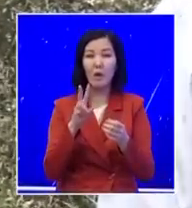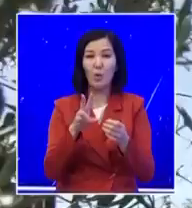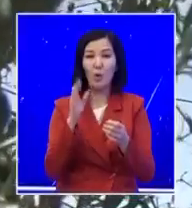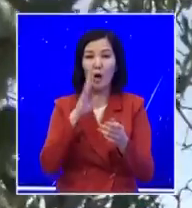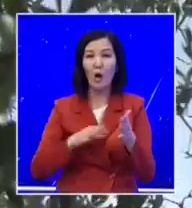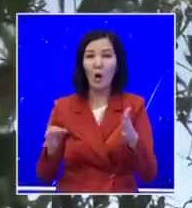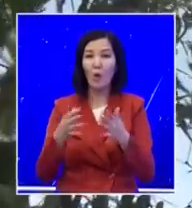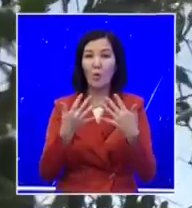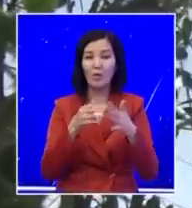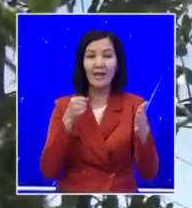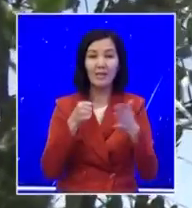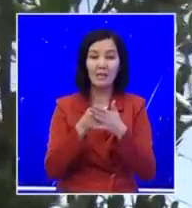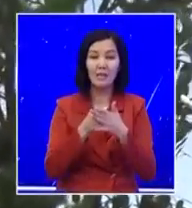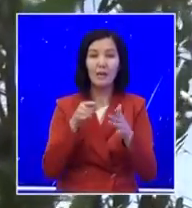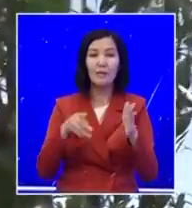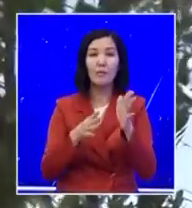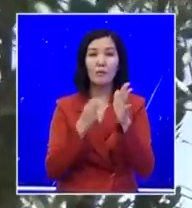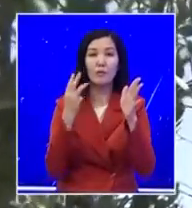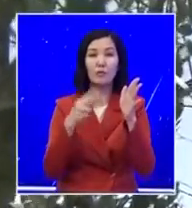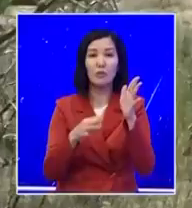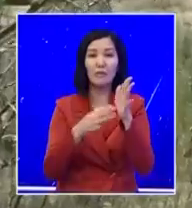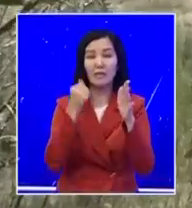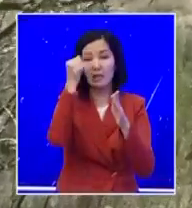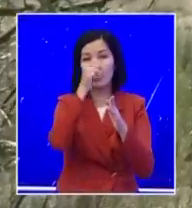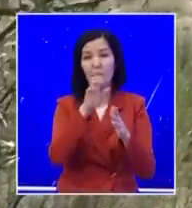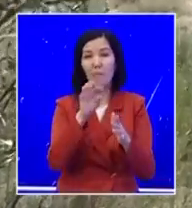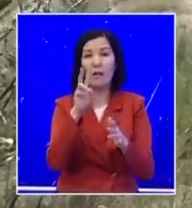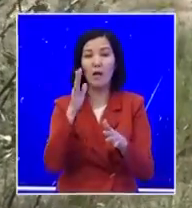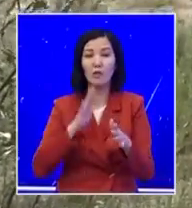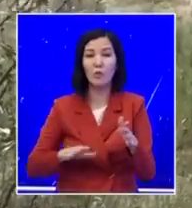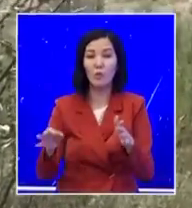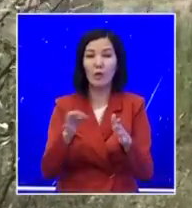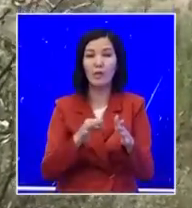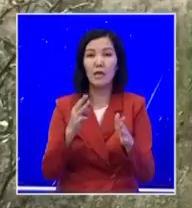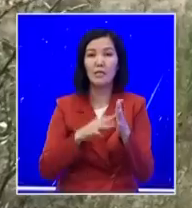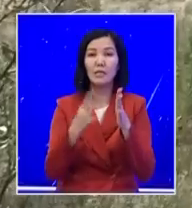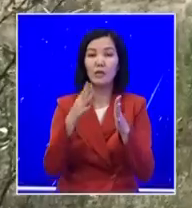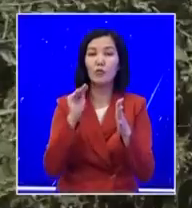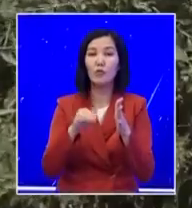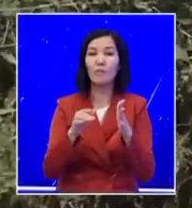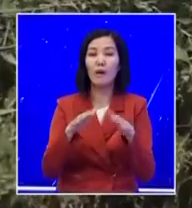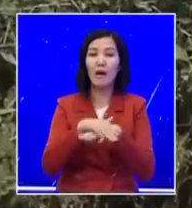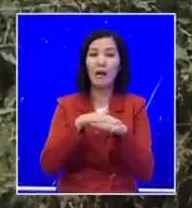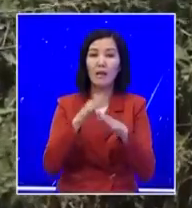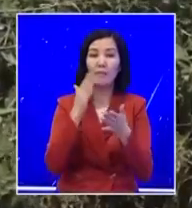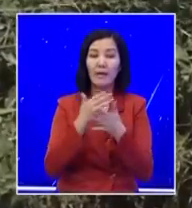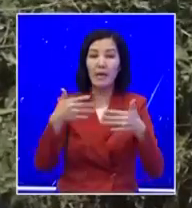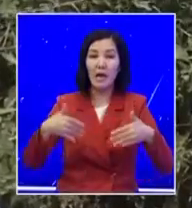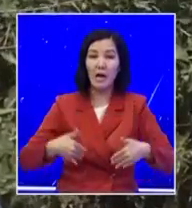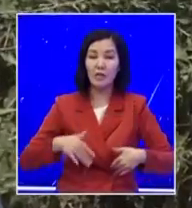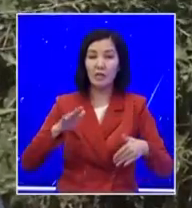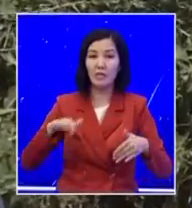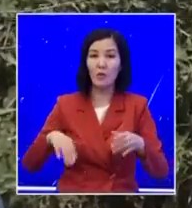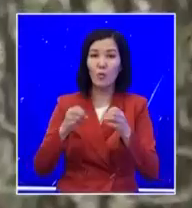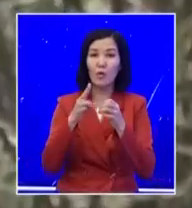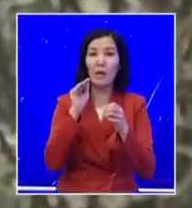жатыр. 1928 жылғы санақта Балқаш өңірінде 84 мың халық бар деп жазылса, ашаршылықтан кейін тек 12